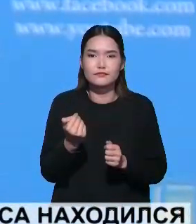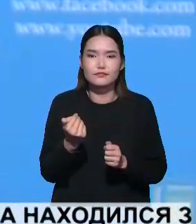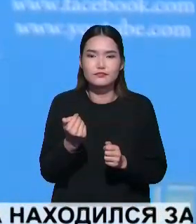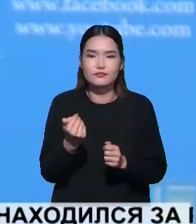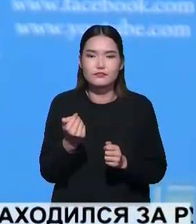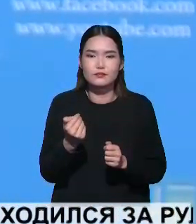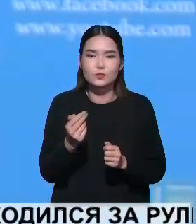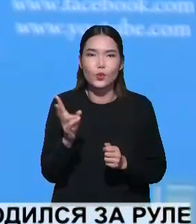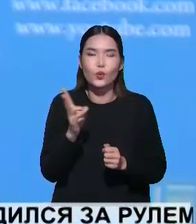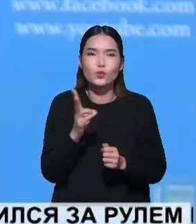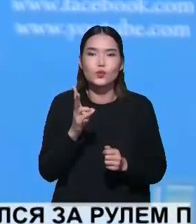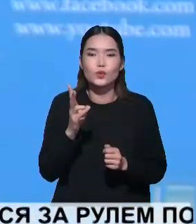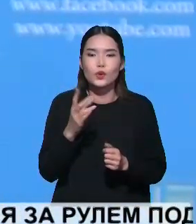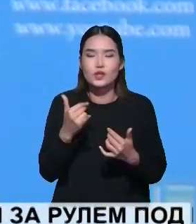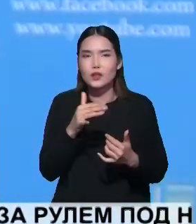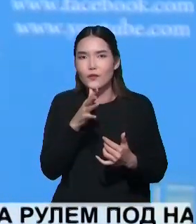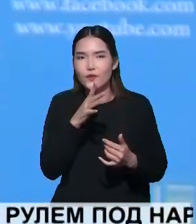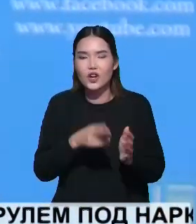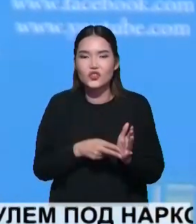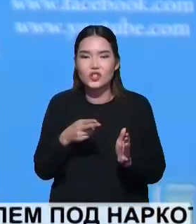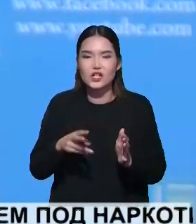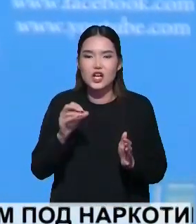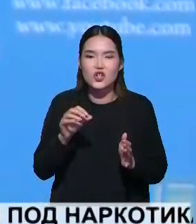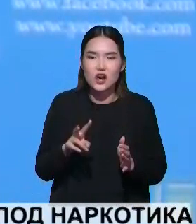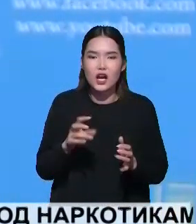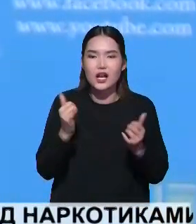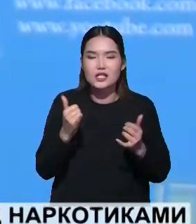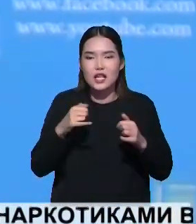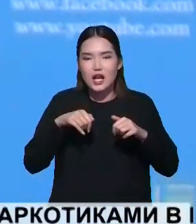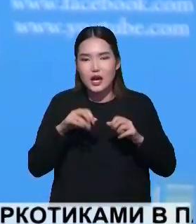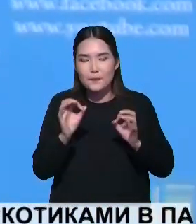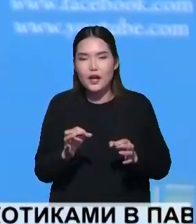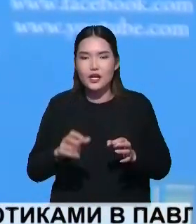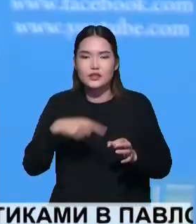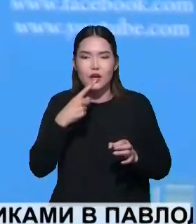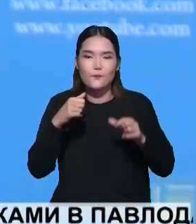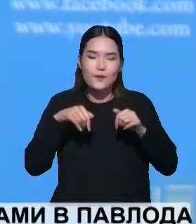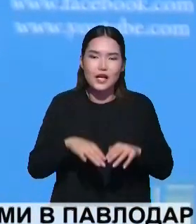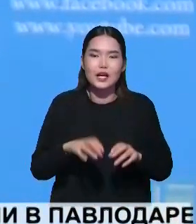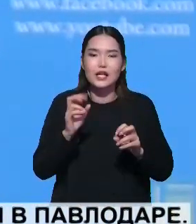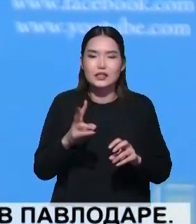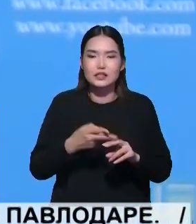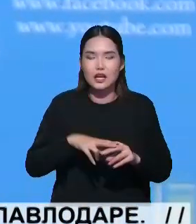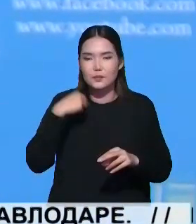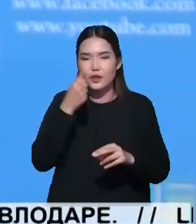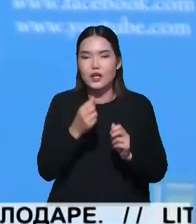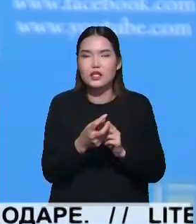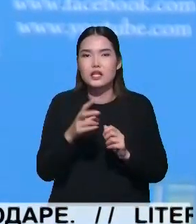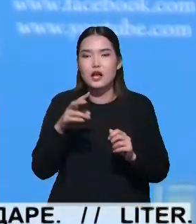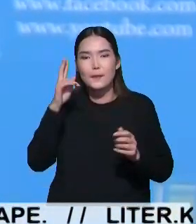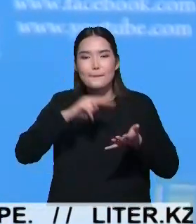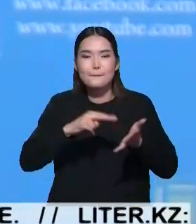стройку, то, что вот мы строим железные дороги. И сейчас вот правильно говоря, что к концу этого года, в начале 2025 года у